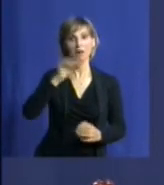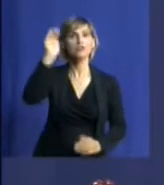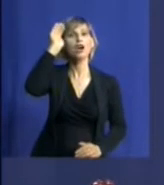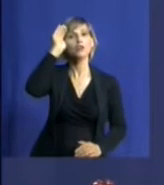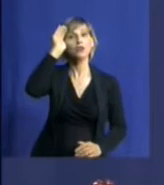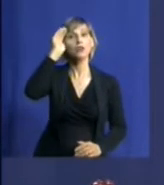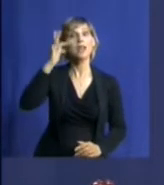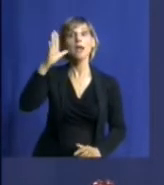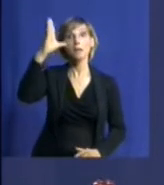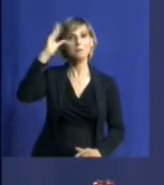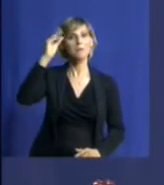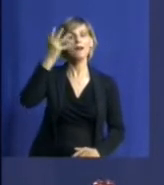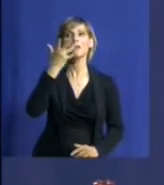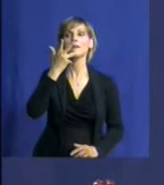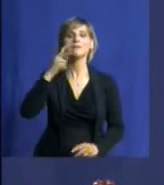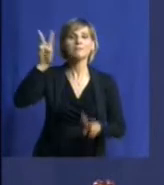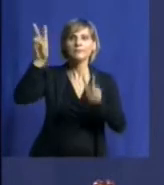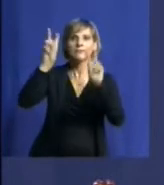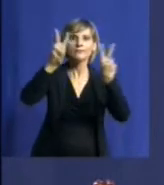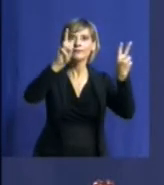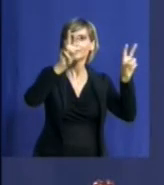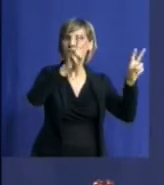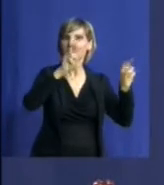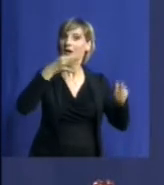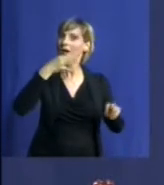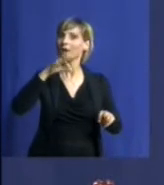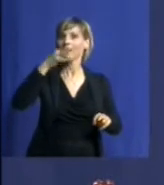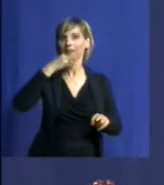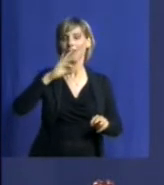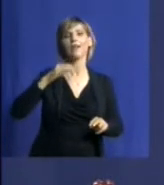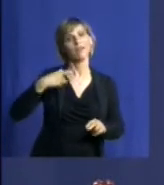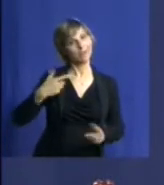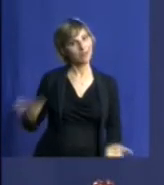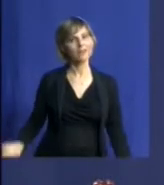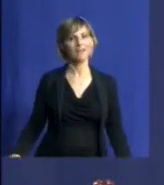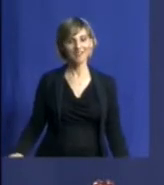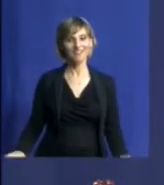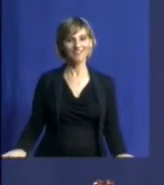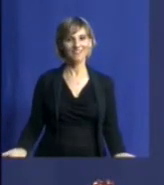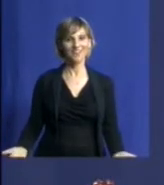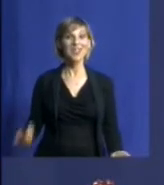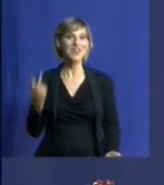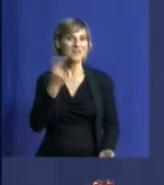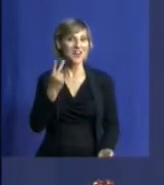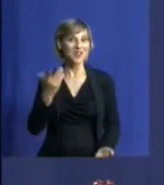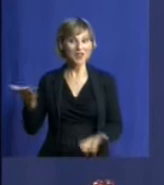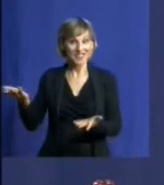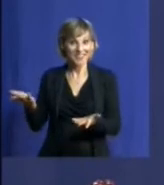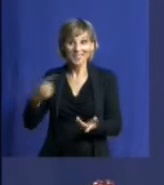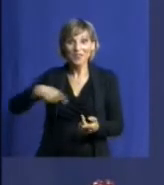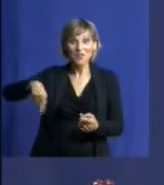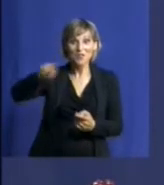anche imparare da tutto ciò che la circonda, e so che quindi adesso vi